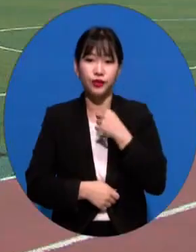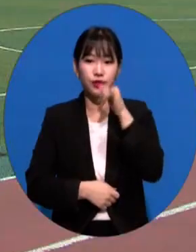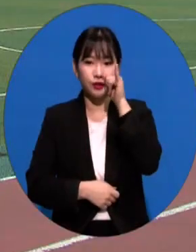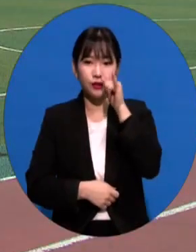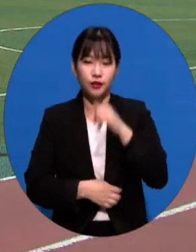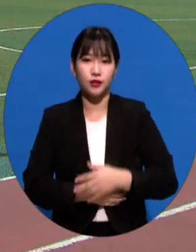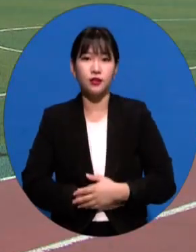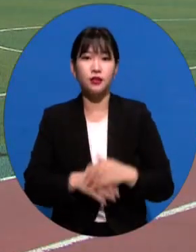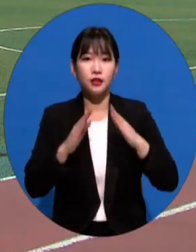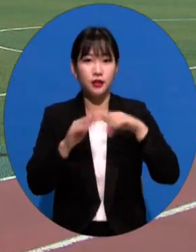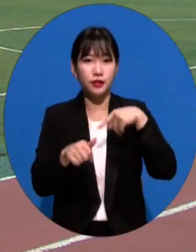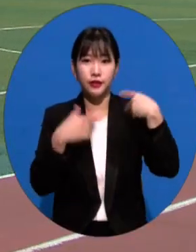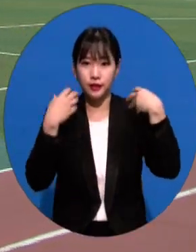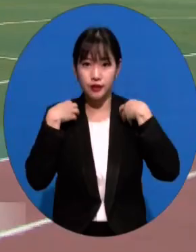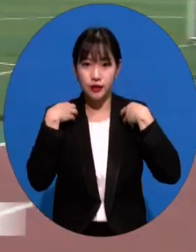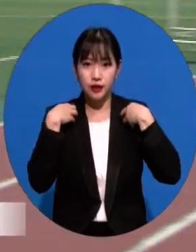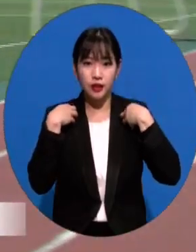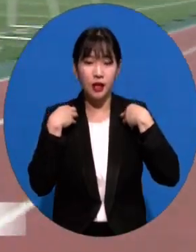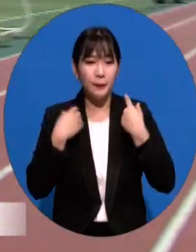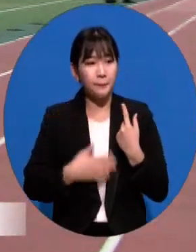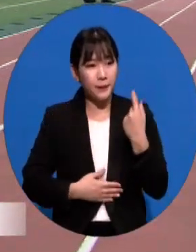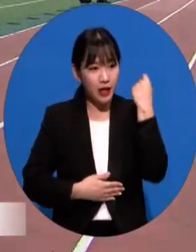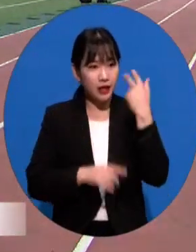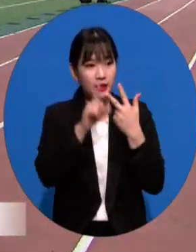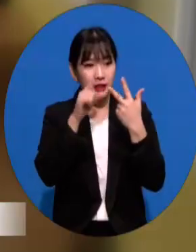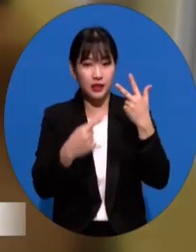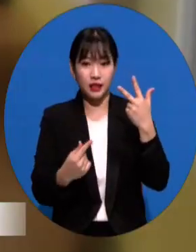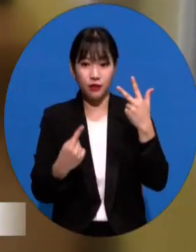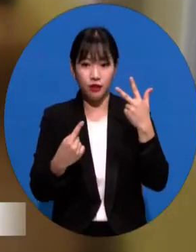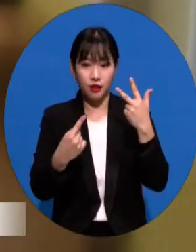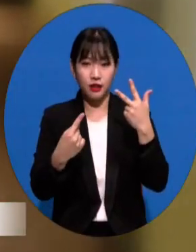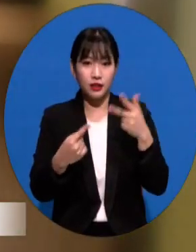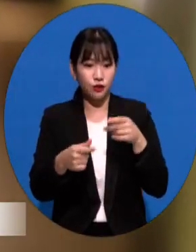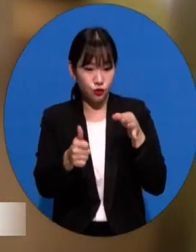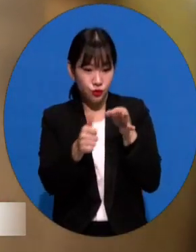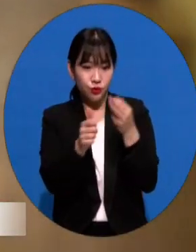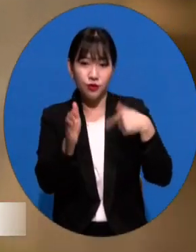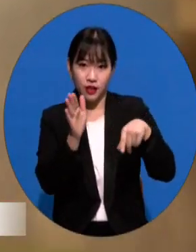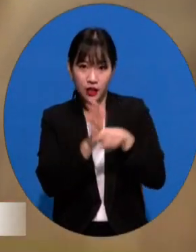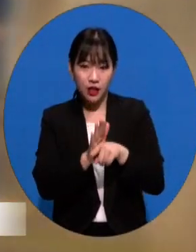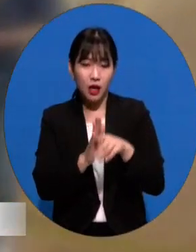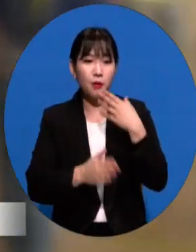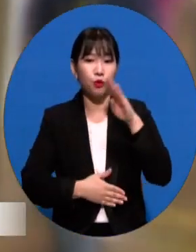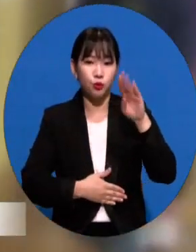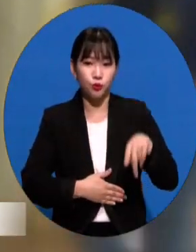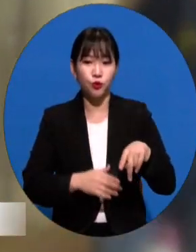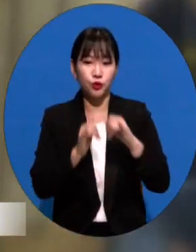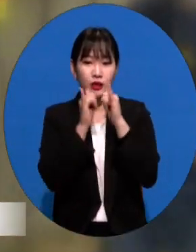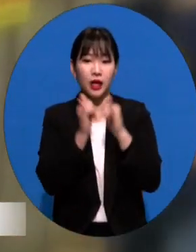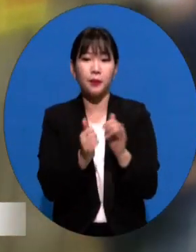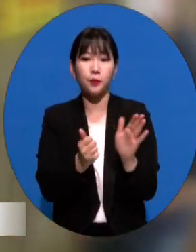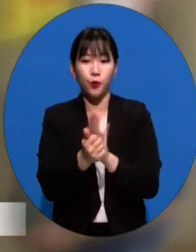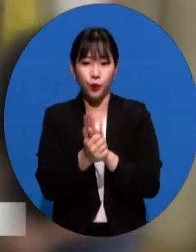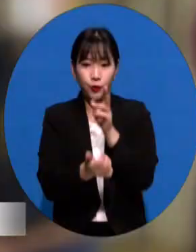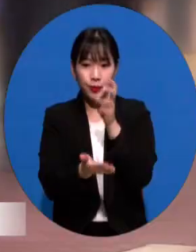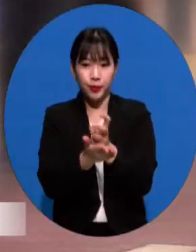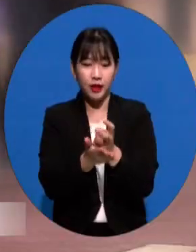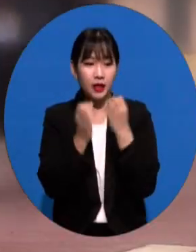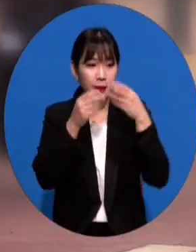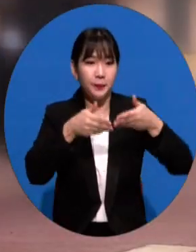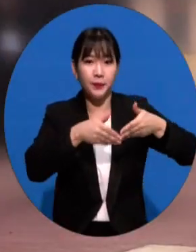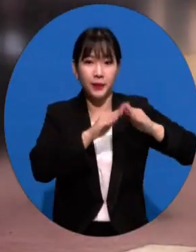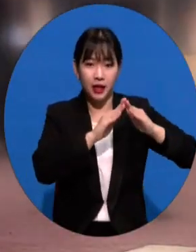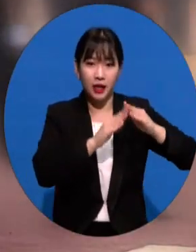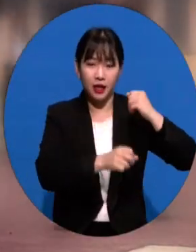있습니다 전남교육청은 이러면 오는 7월 직업을 위해 보건복지부 사회보장제도 신설협의와 조례